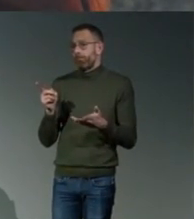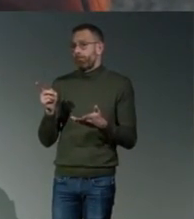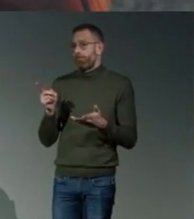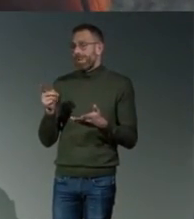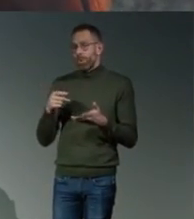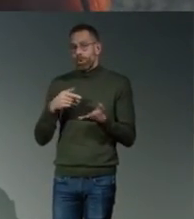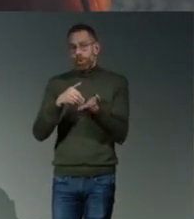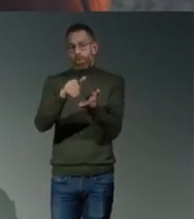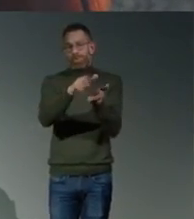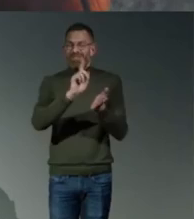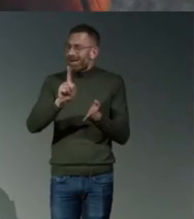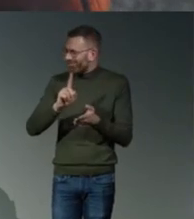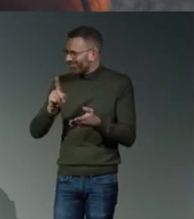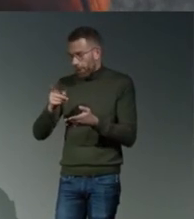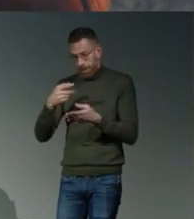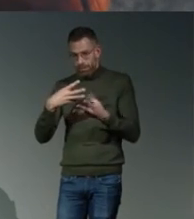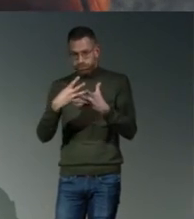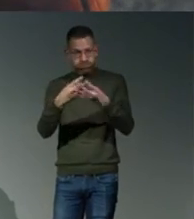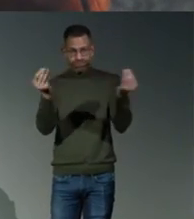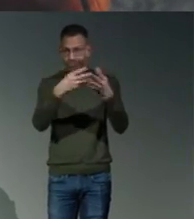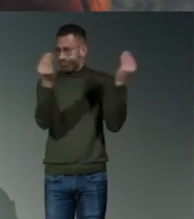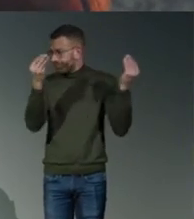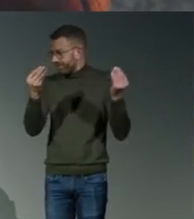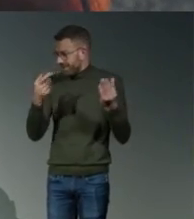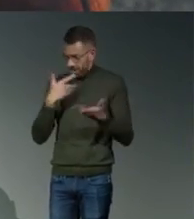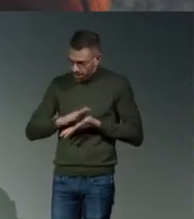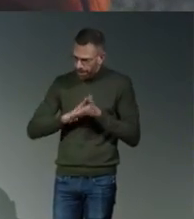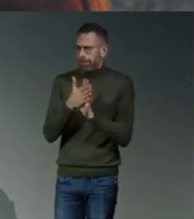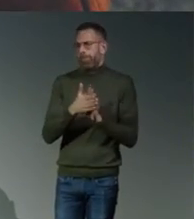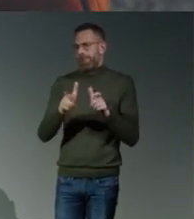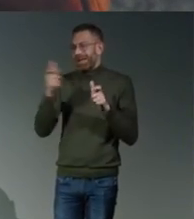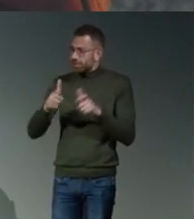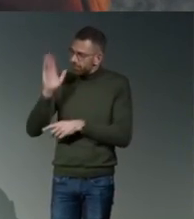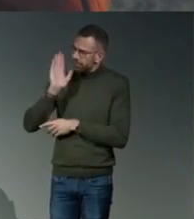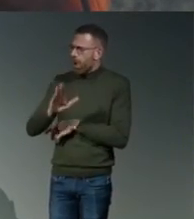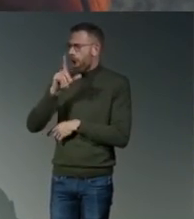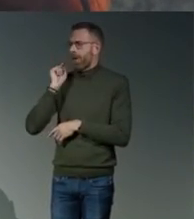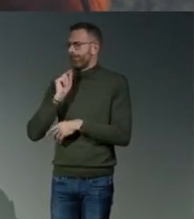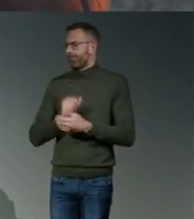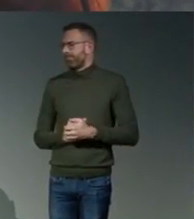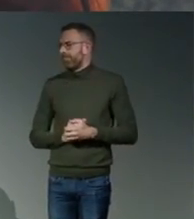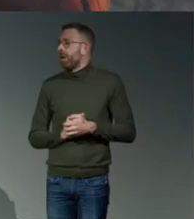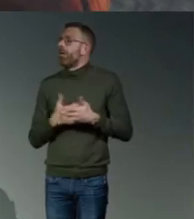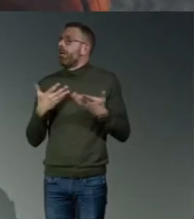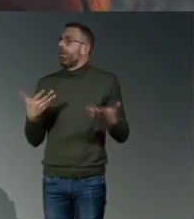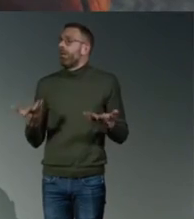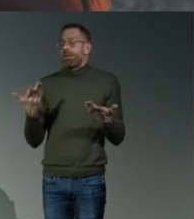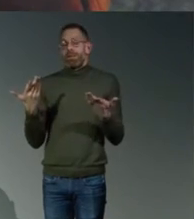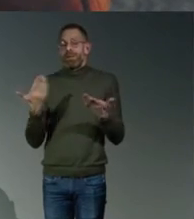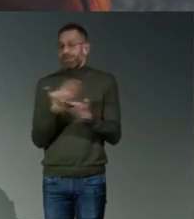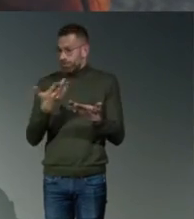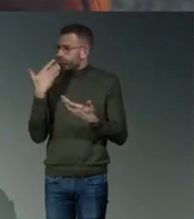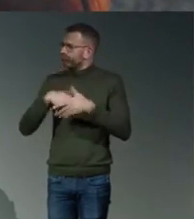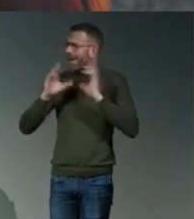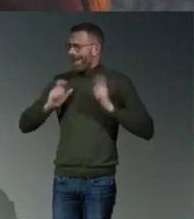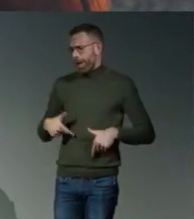repoussées, je ne sais pas, mais en tout cas, elles ont disparu du champ. Et c'est devenu une industrie très masculine. Alors aujourd'hui, ce qui se passe, c'est que dans les écoles de code, il y a un tout